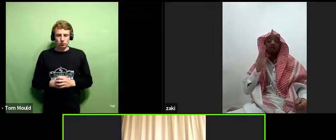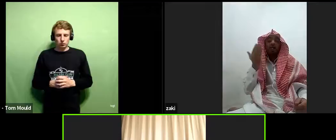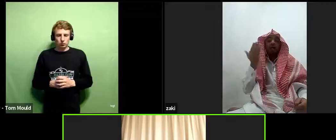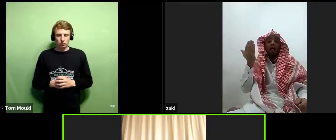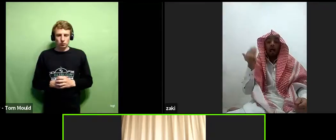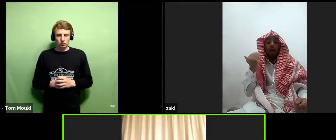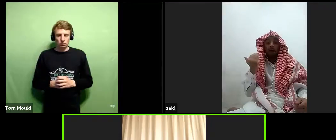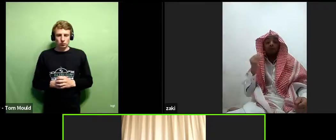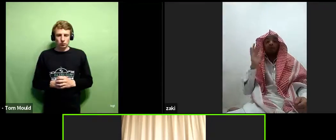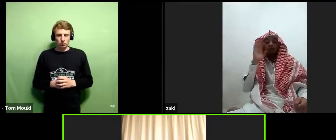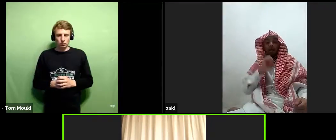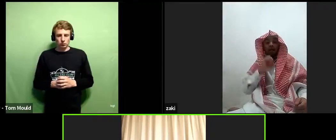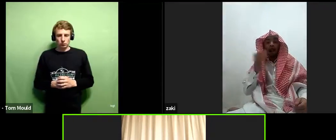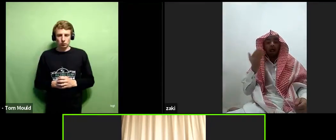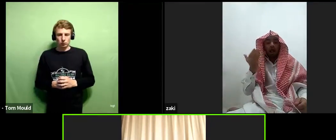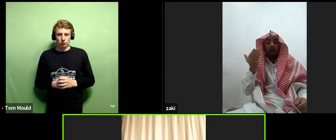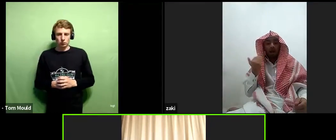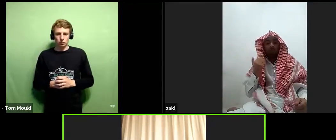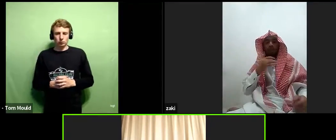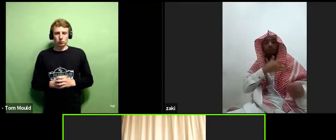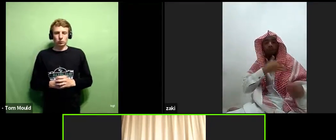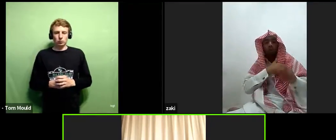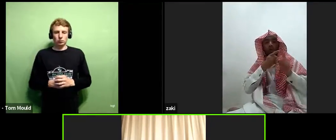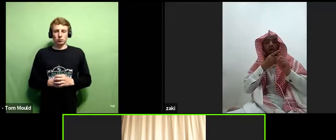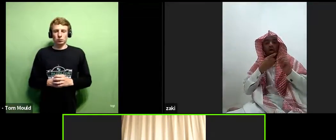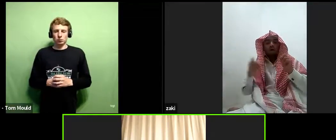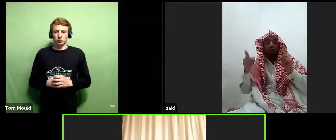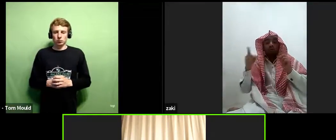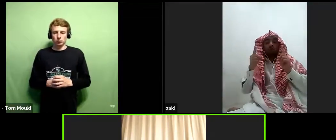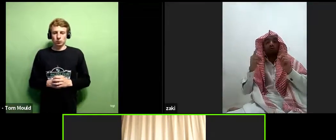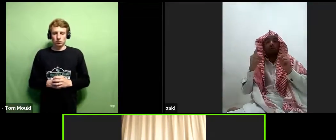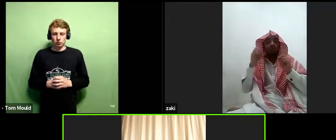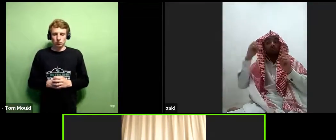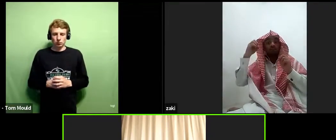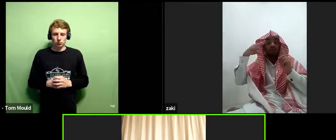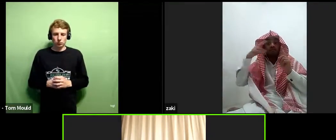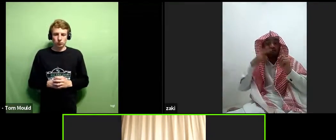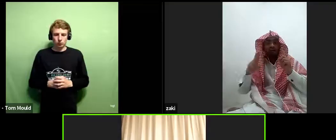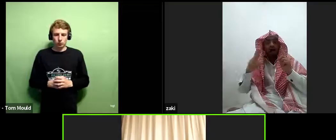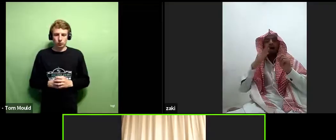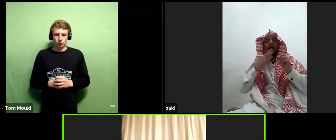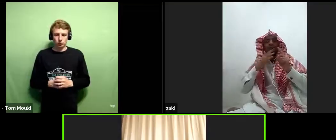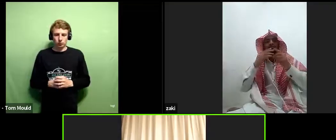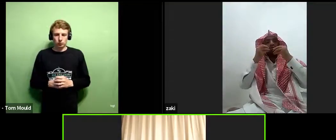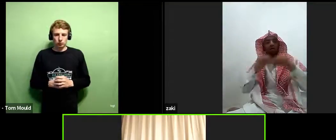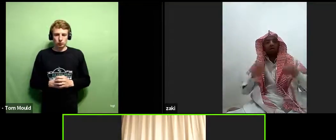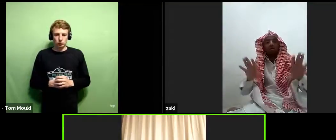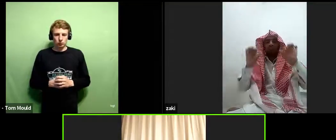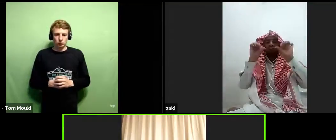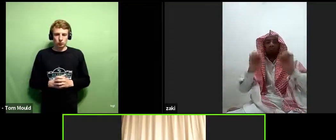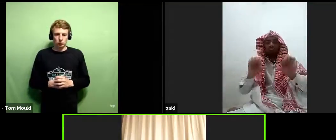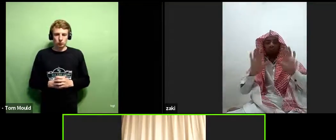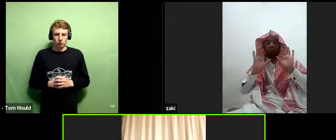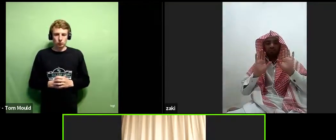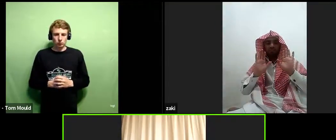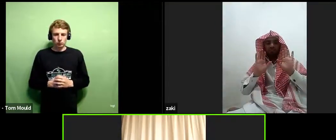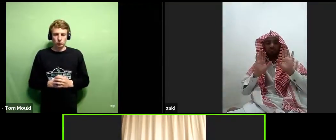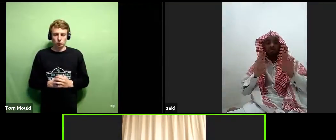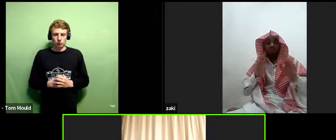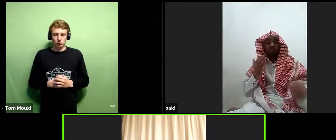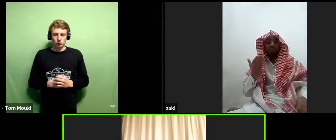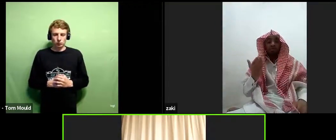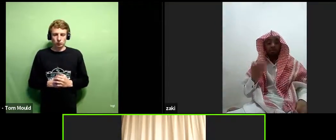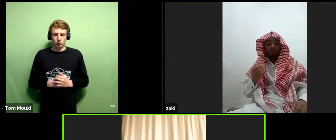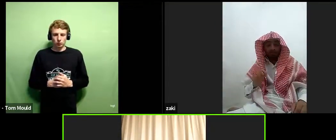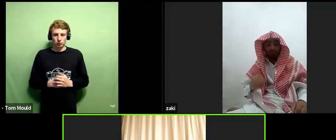قبل طلوع الفجر، في أي وقت من هذا الزمن نوى أن يصوم من الغد فالصوم صحيح. أما